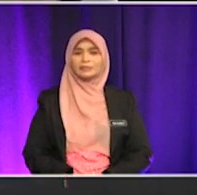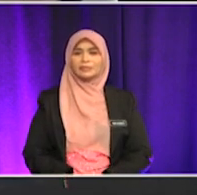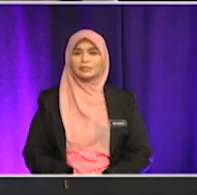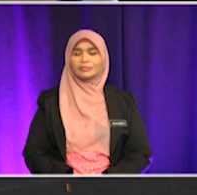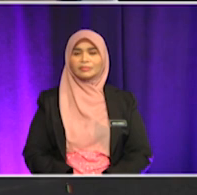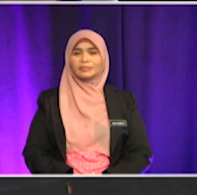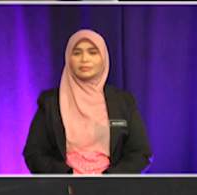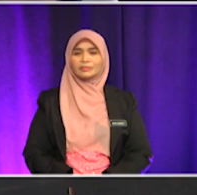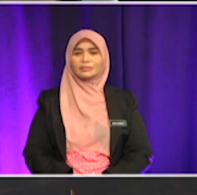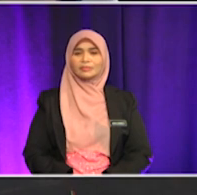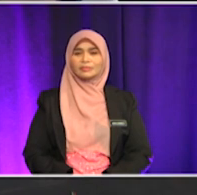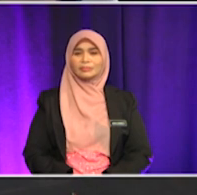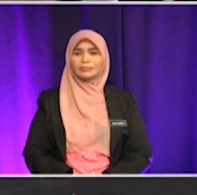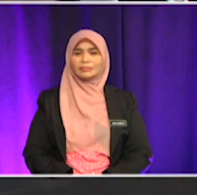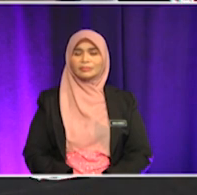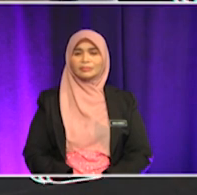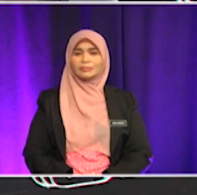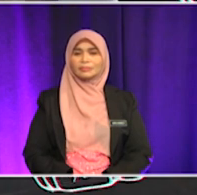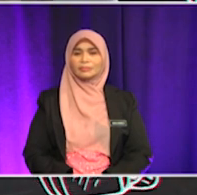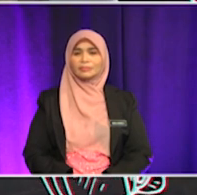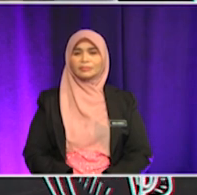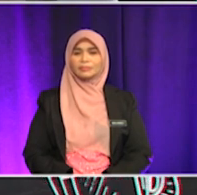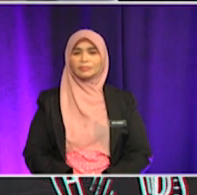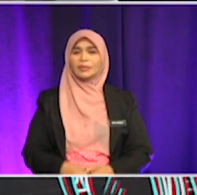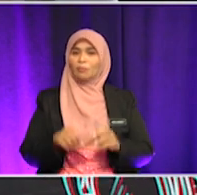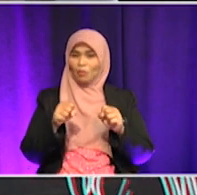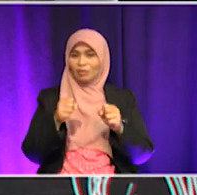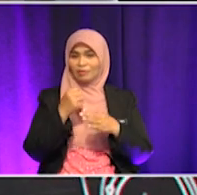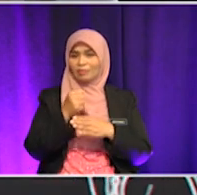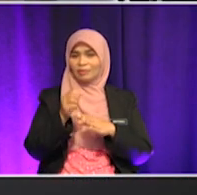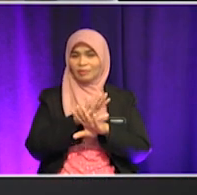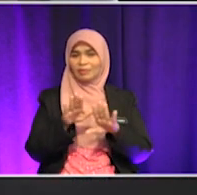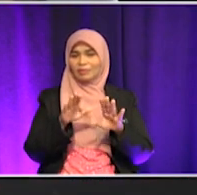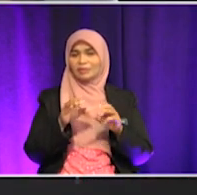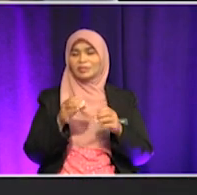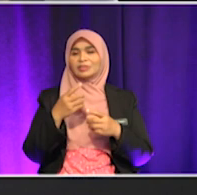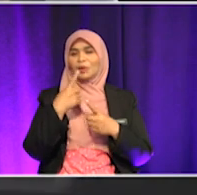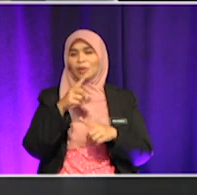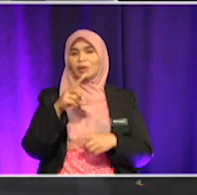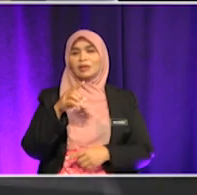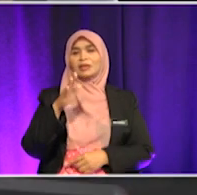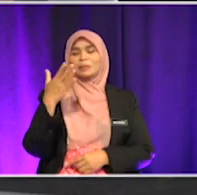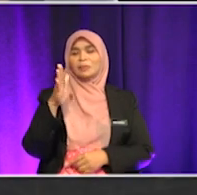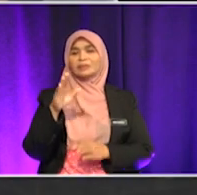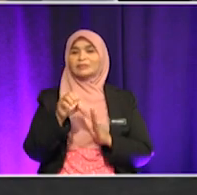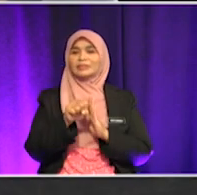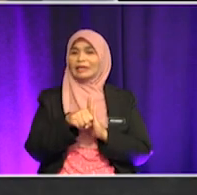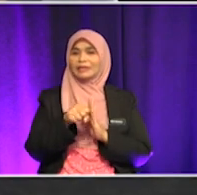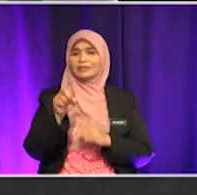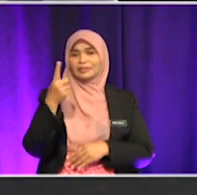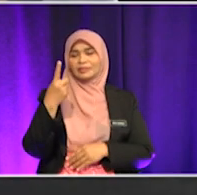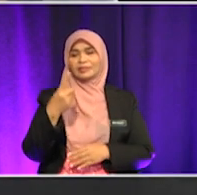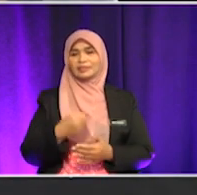Oh, anggur katanya. Okey. Kalau cukup, kita tengok macam mana. Boleh ke tidak jawab dalam masa 15 saat sahaja. Okay, tunjukkan jalan kira